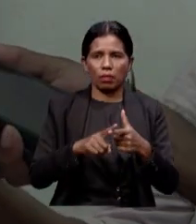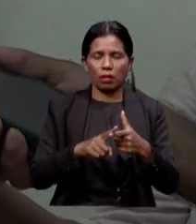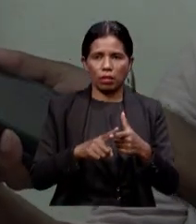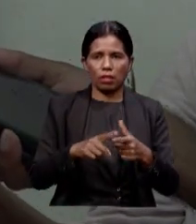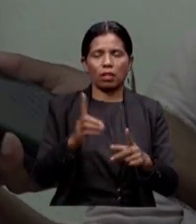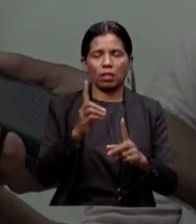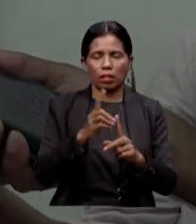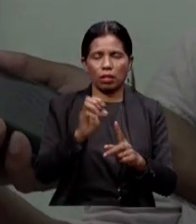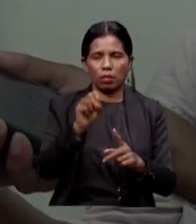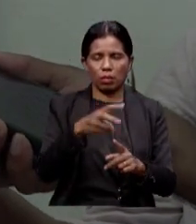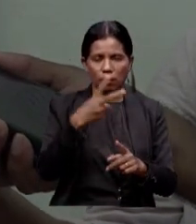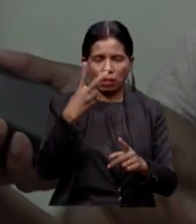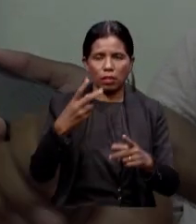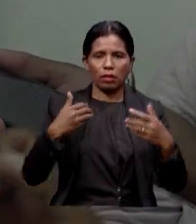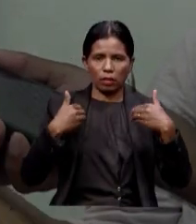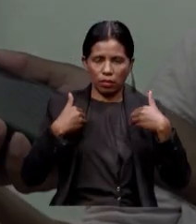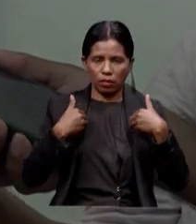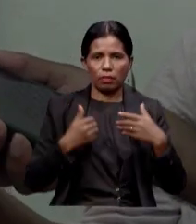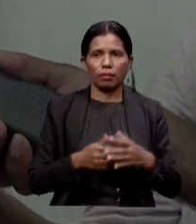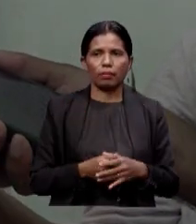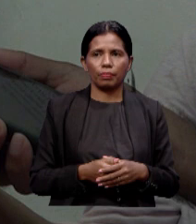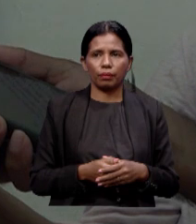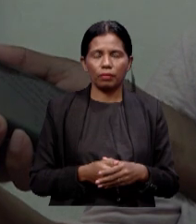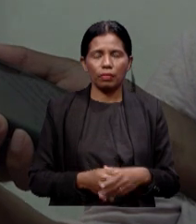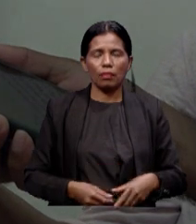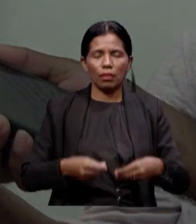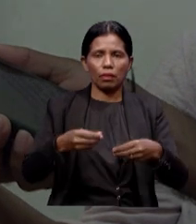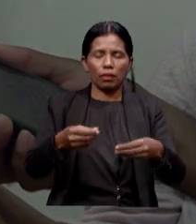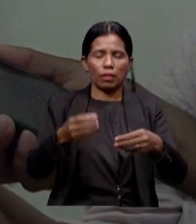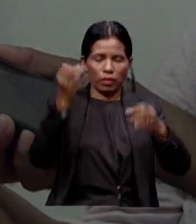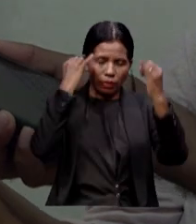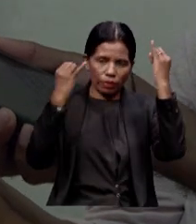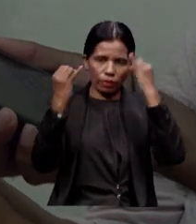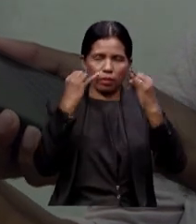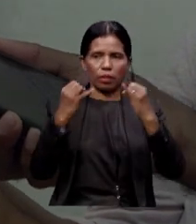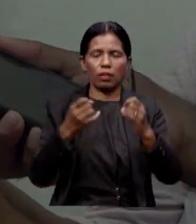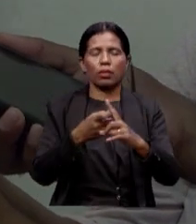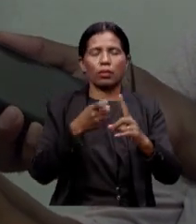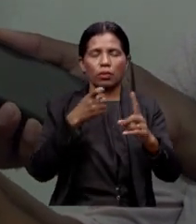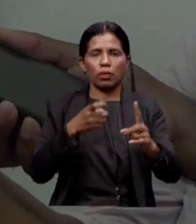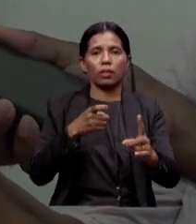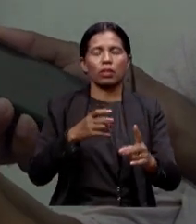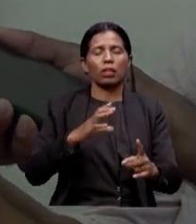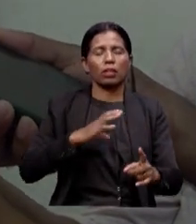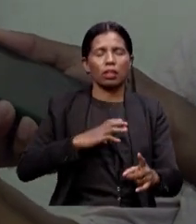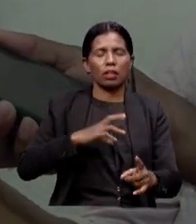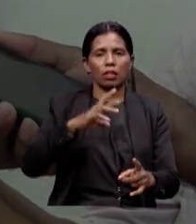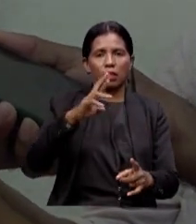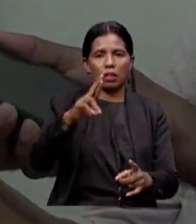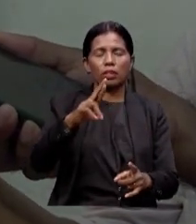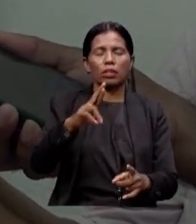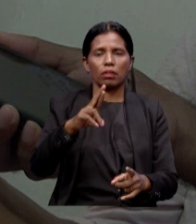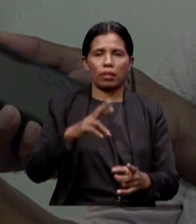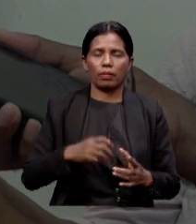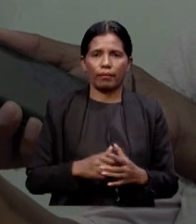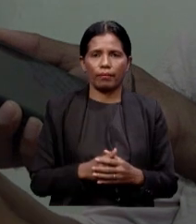12 nemos iha kera sona informasaun ida husi Cristo Rei, chefe Centro Saúde,